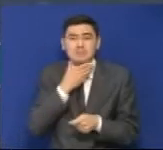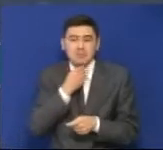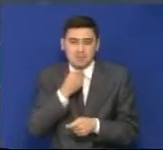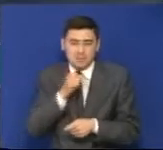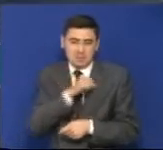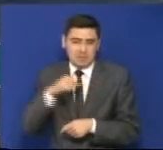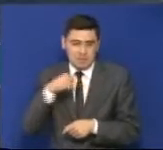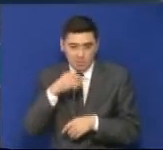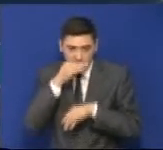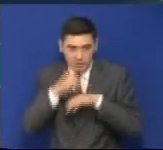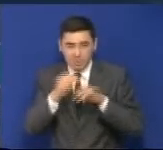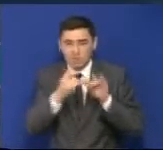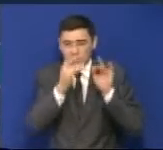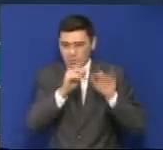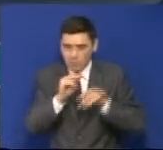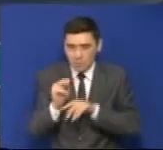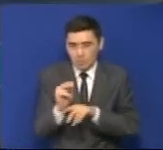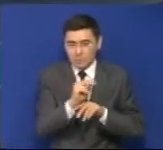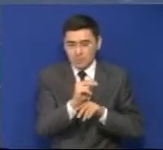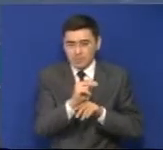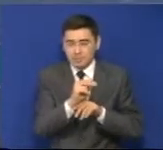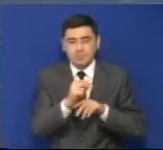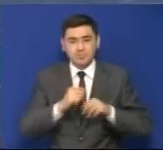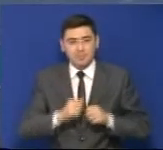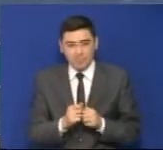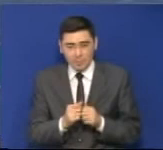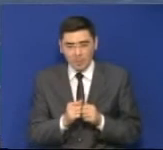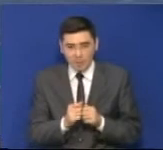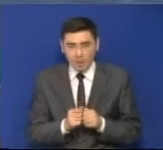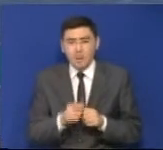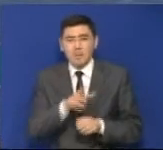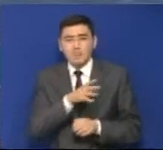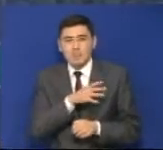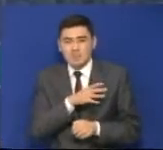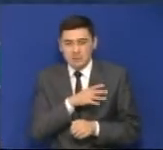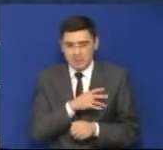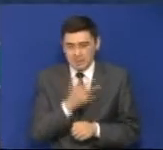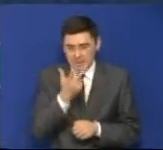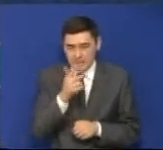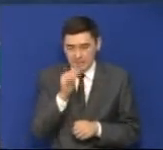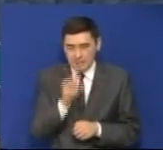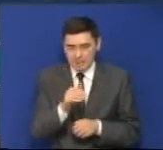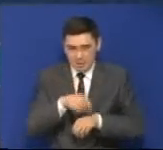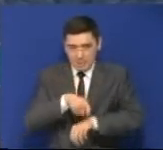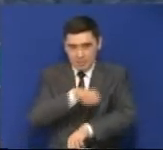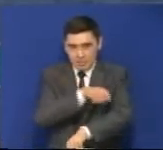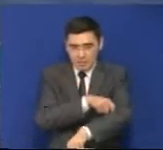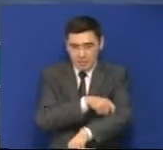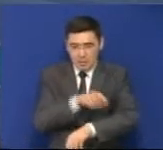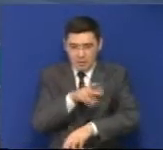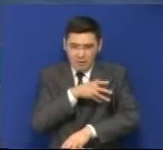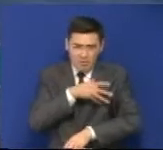толықтай жөндеу мүмкін болмады. Сол себепті орташа жөндеу жұмыстары 3000 шаршы метр жолда, яғни көпір